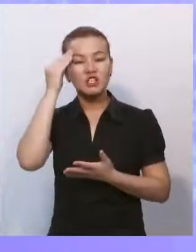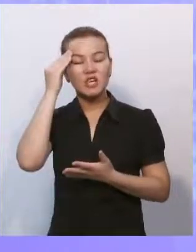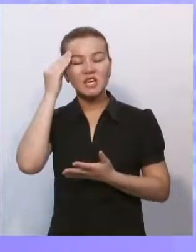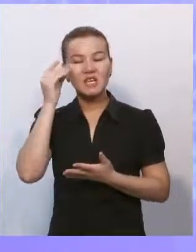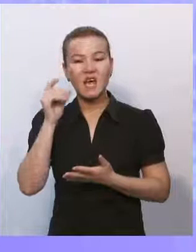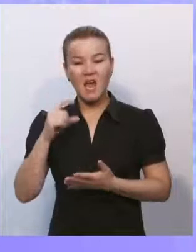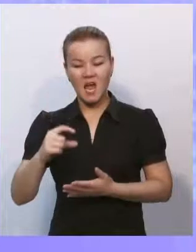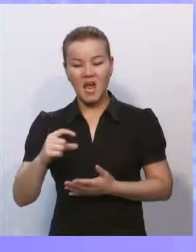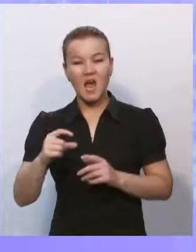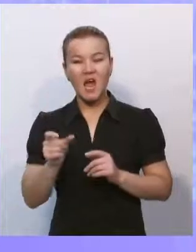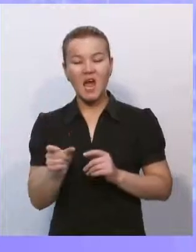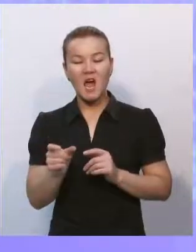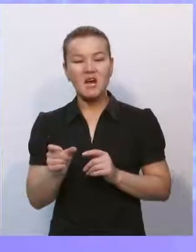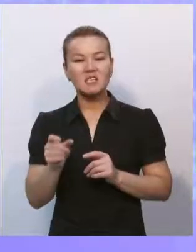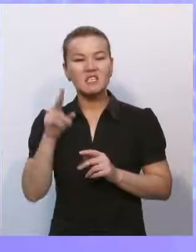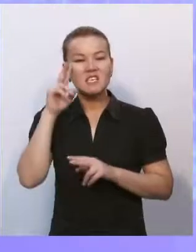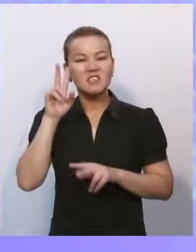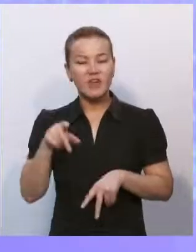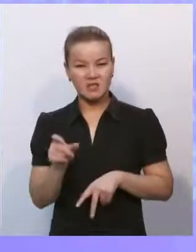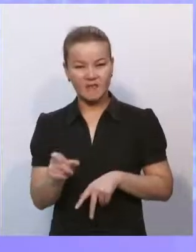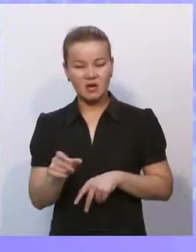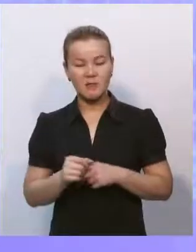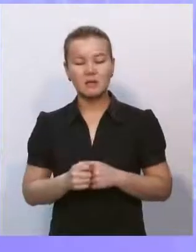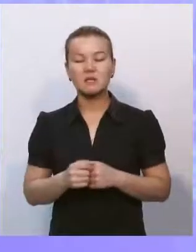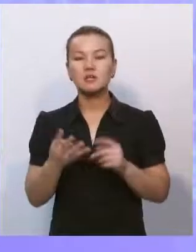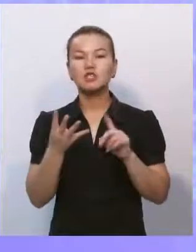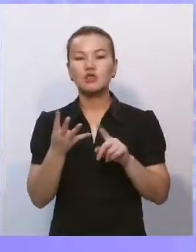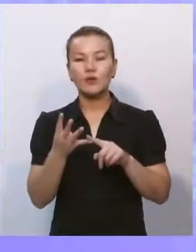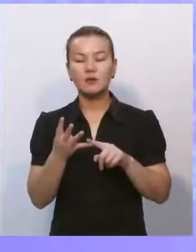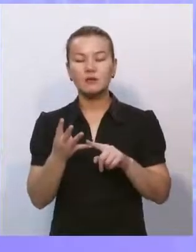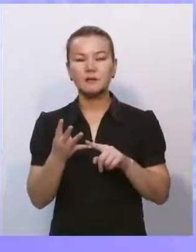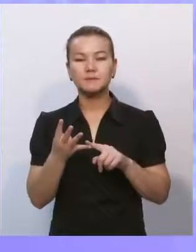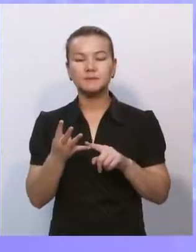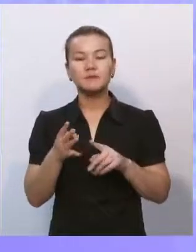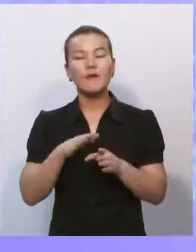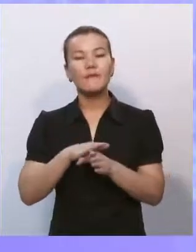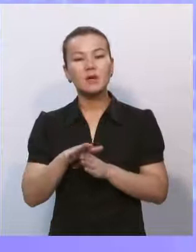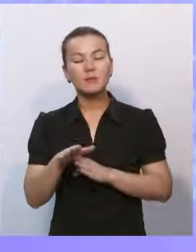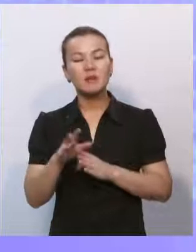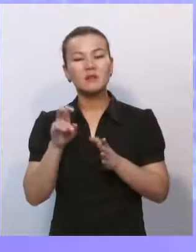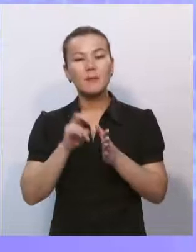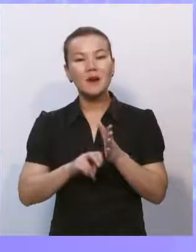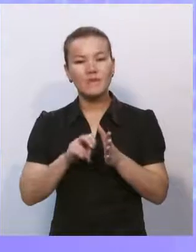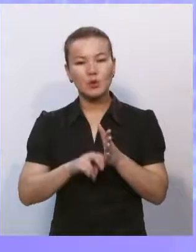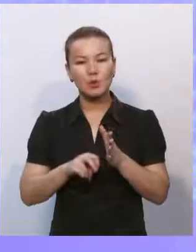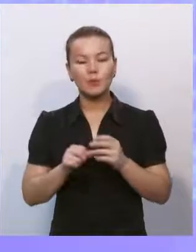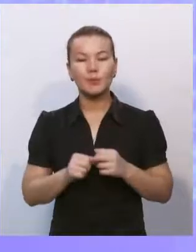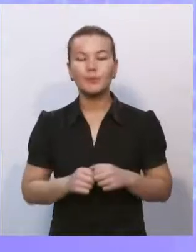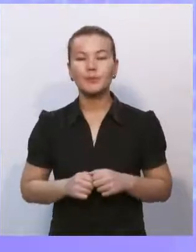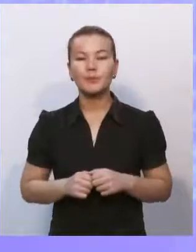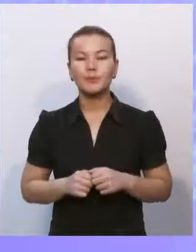неизвестного компонента 4 выполним проверку и